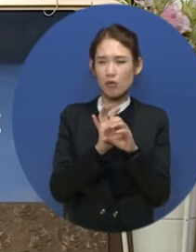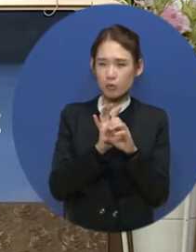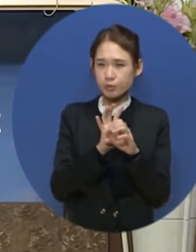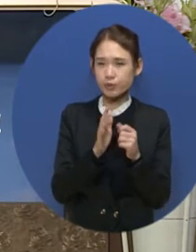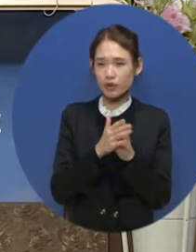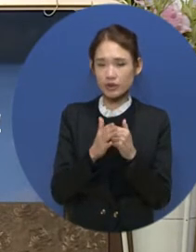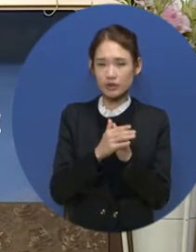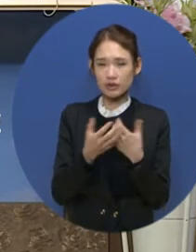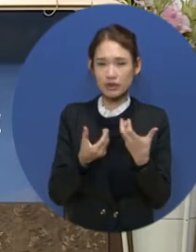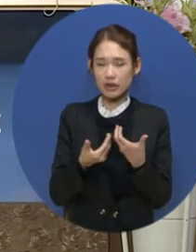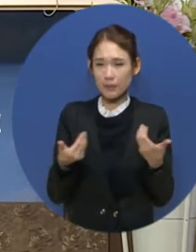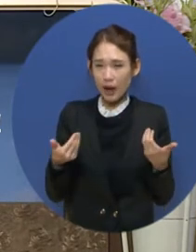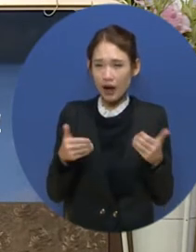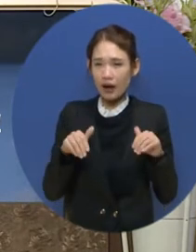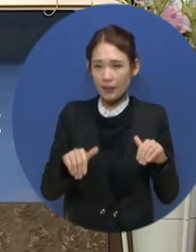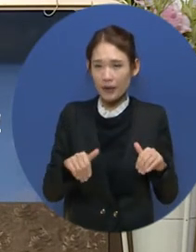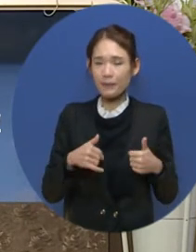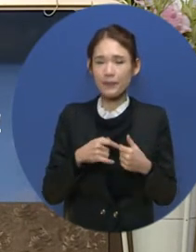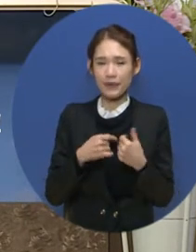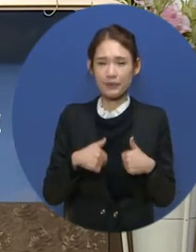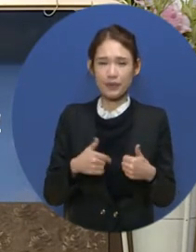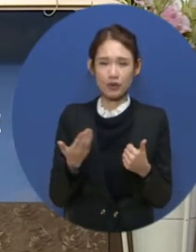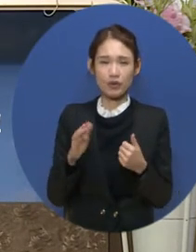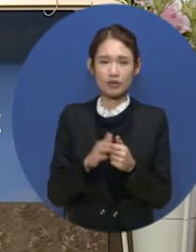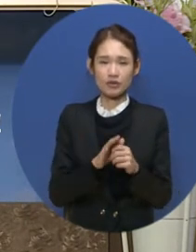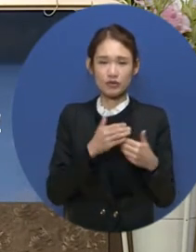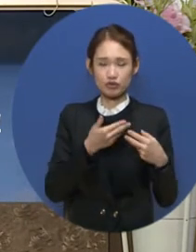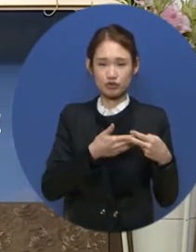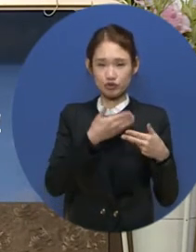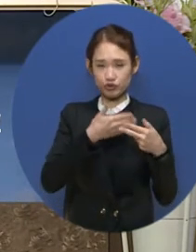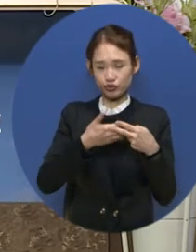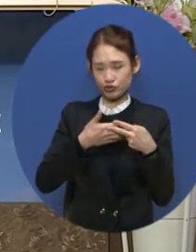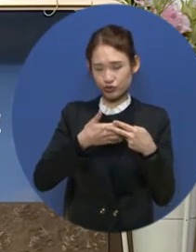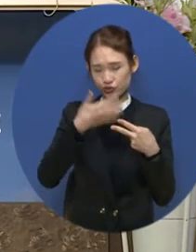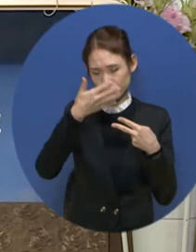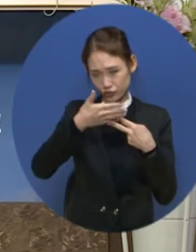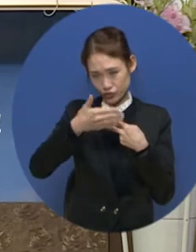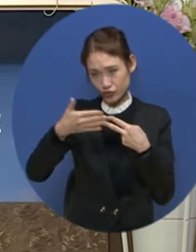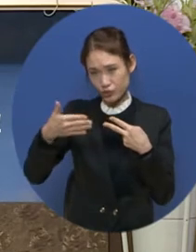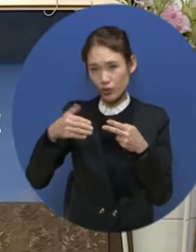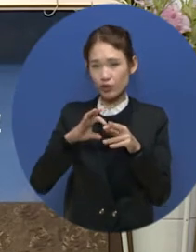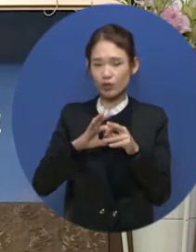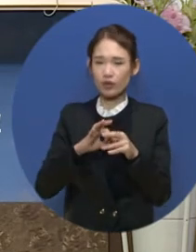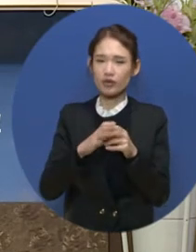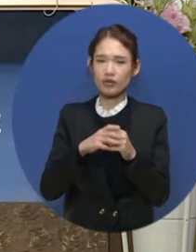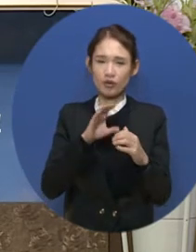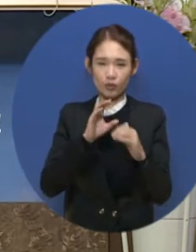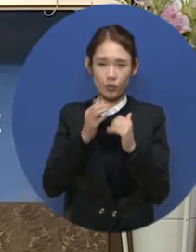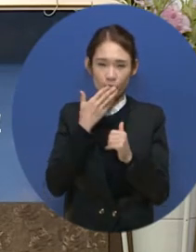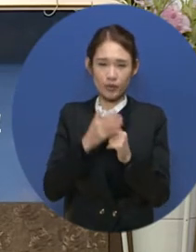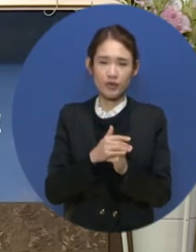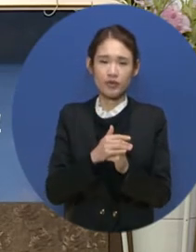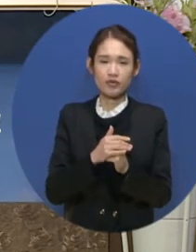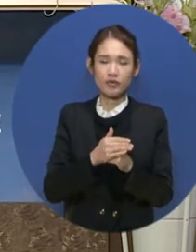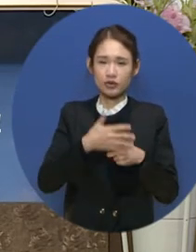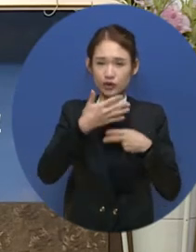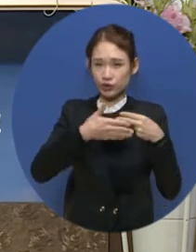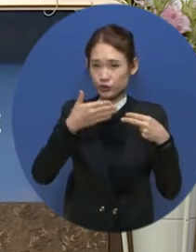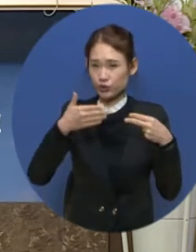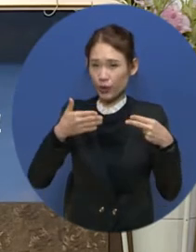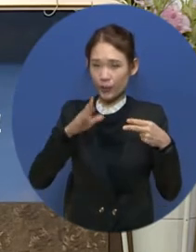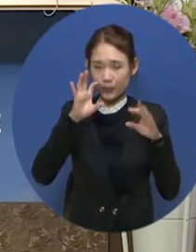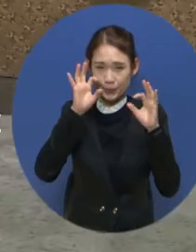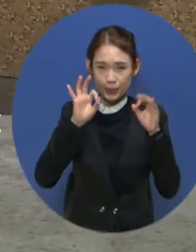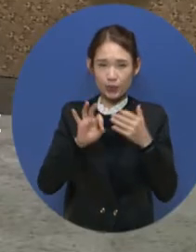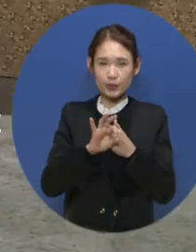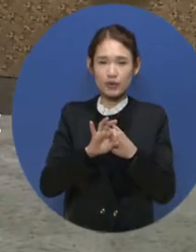상황 속에서도 이런 유튜브 채널을 통해서도 좀 소통을 할 수 있고 그래서 더 좋을 것 같은데 너희 유튜브 채널 손은 어떤